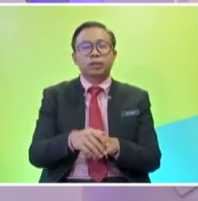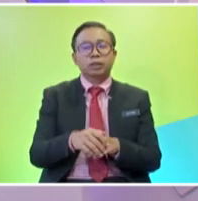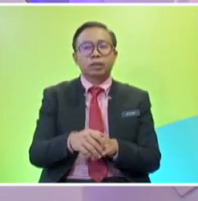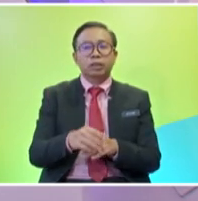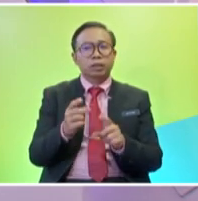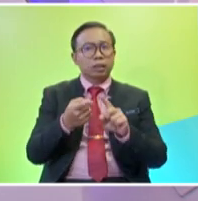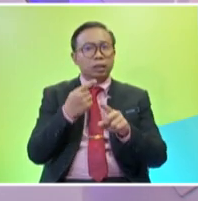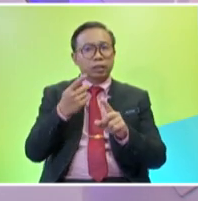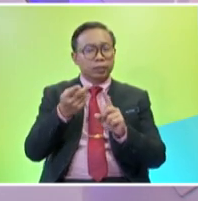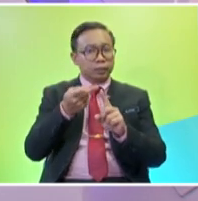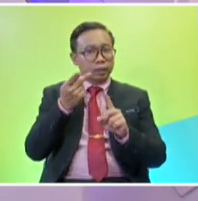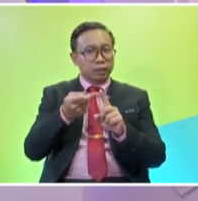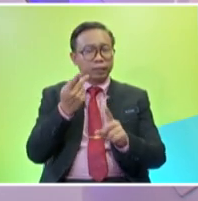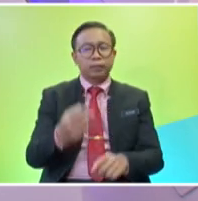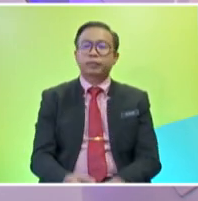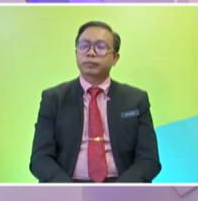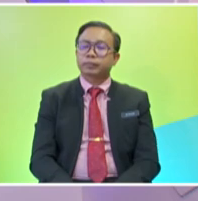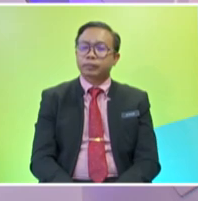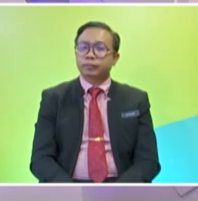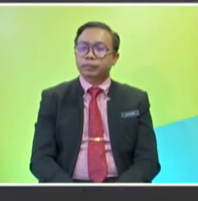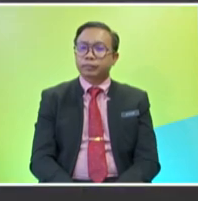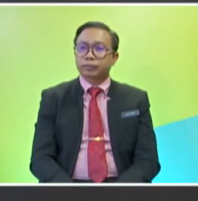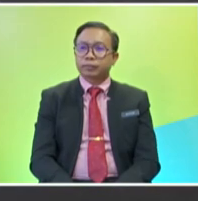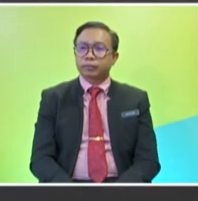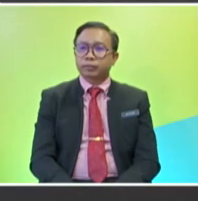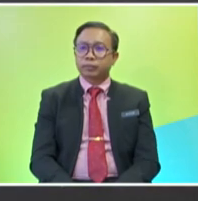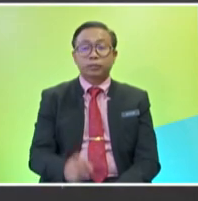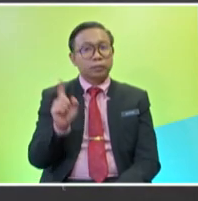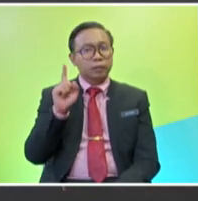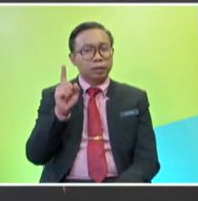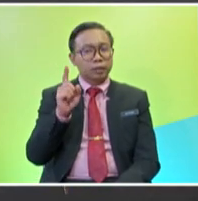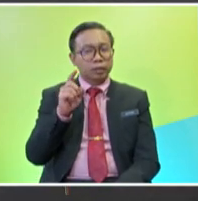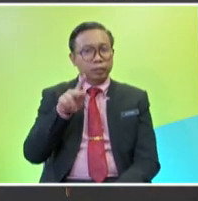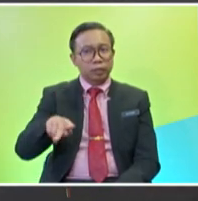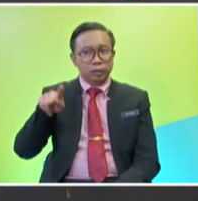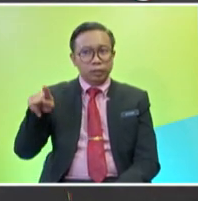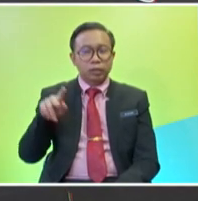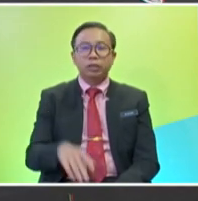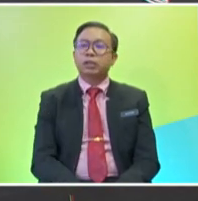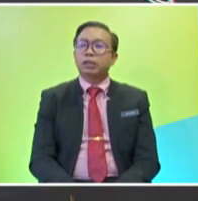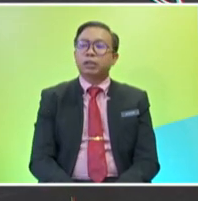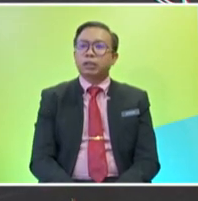saya perkenalkan dimana pelajar saya oke